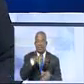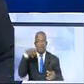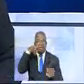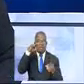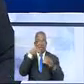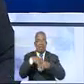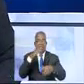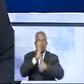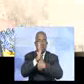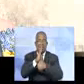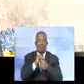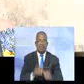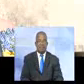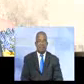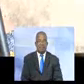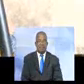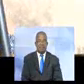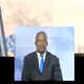Nda et Franck Wadio.